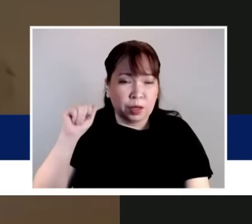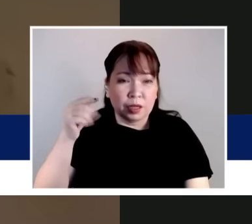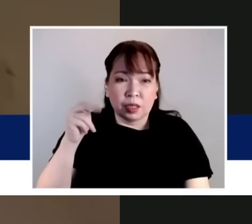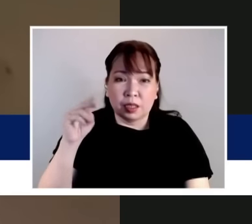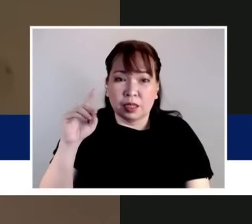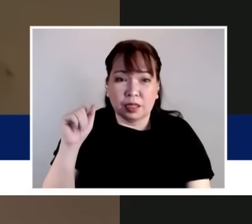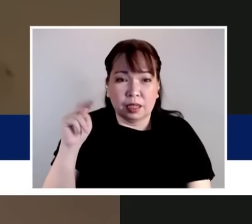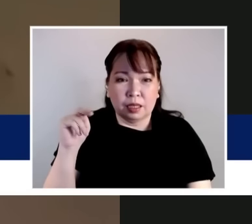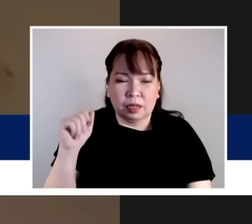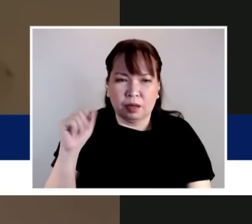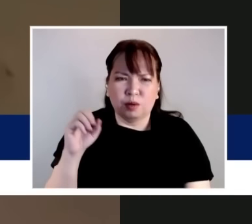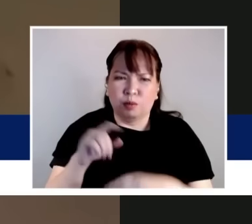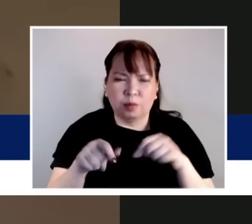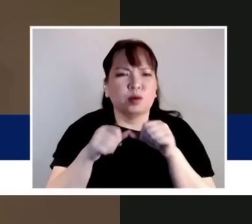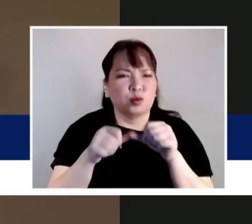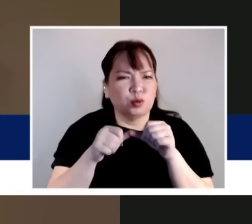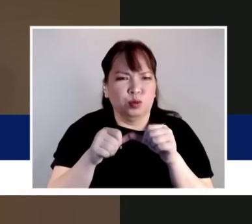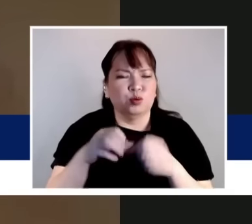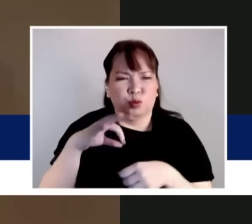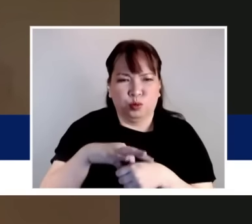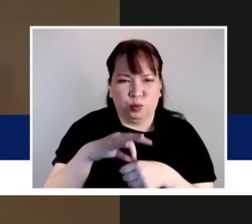naman natigil ang Bompat.